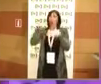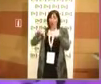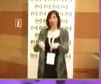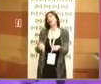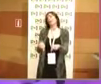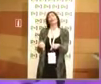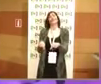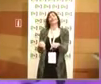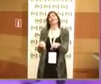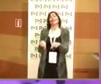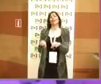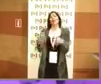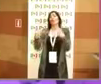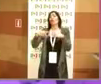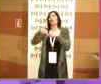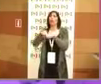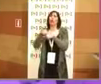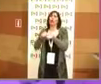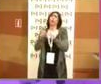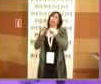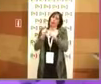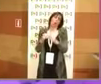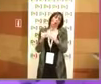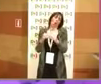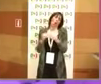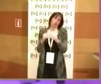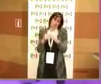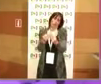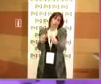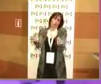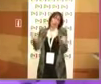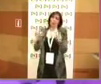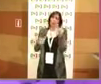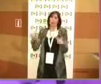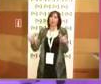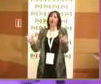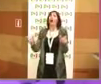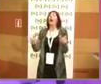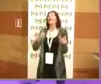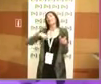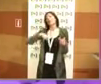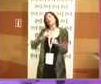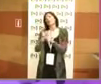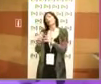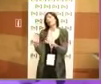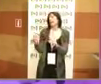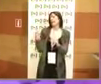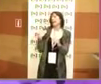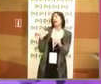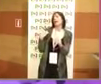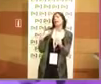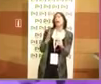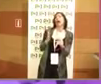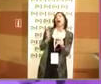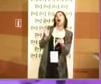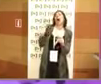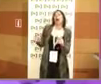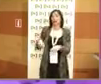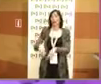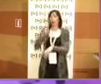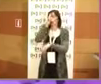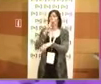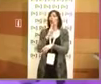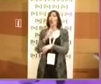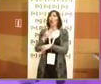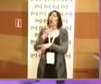questa funzione la possono svolgere molti. A noi è chiesto altro, a noi, e questo ruolo lo possiamo